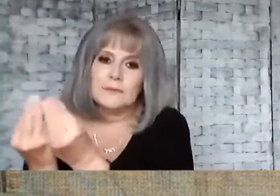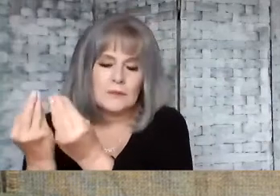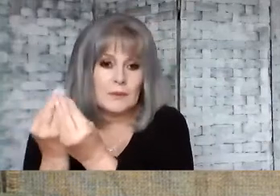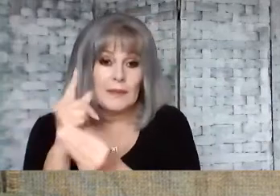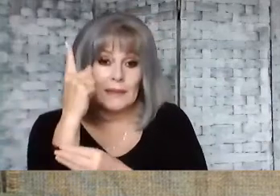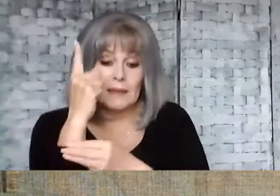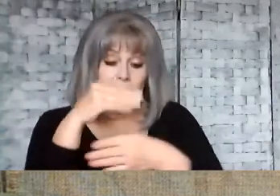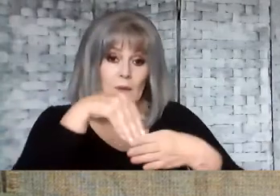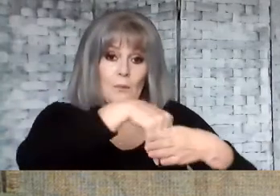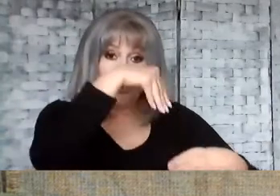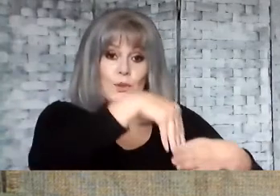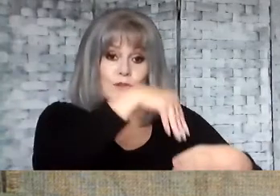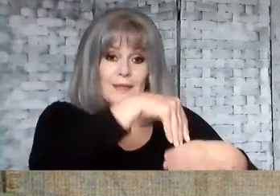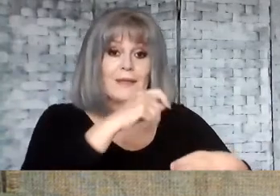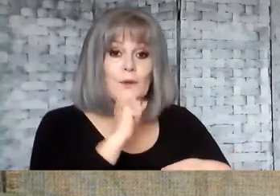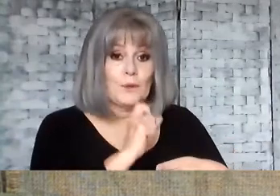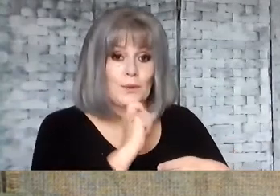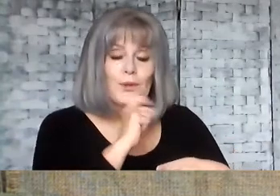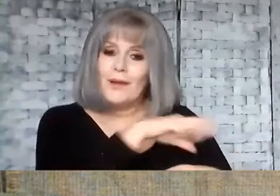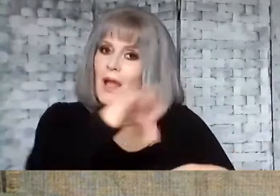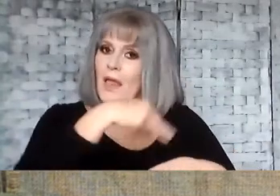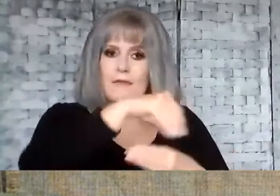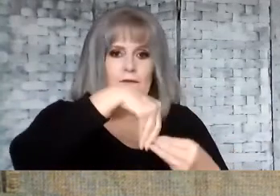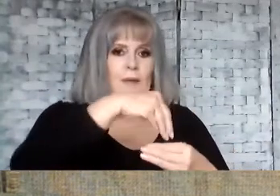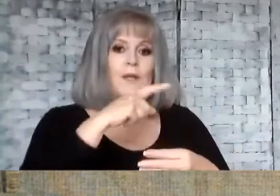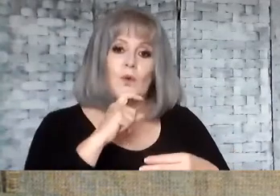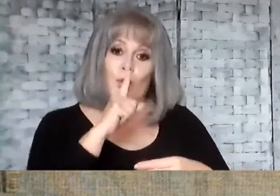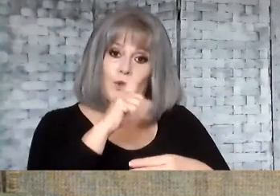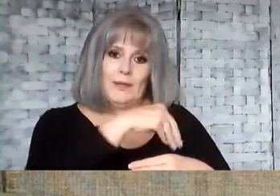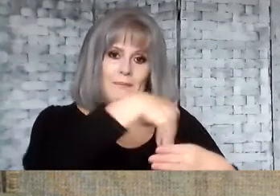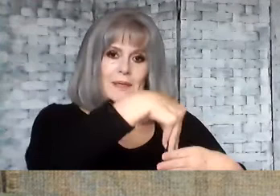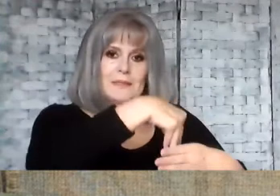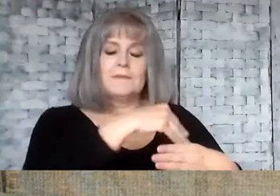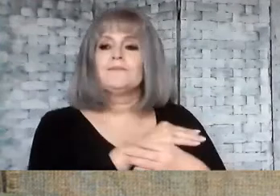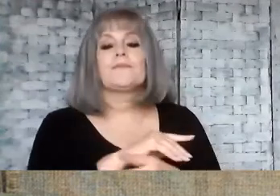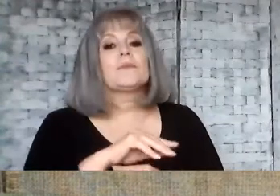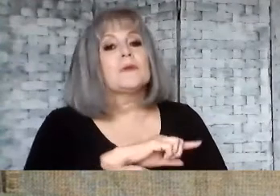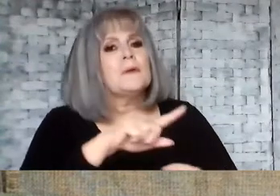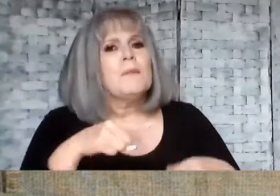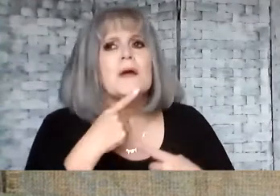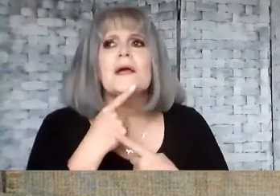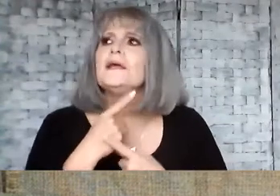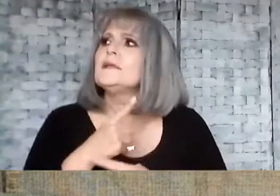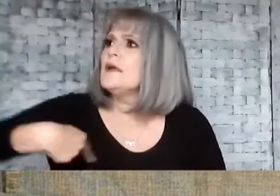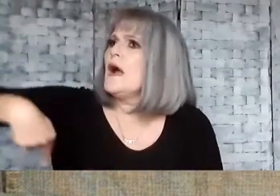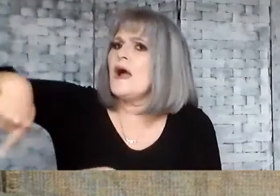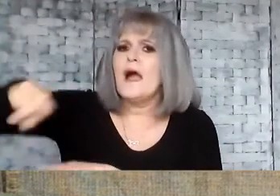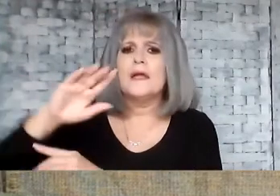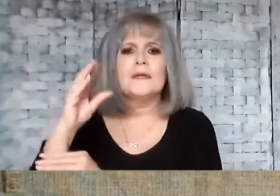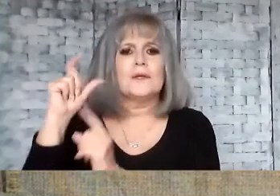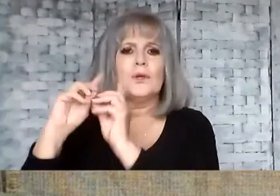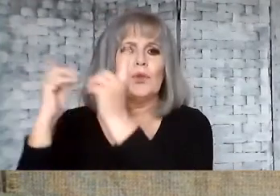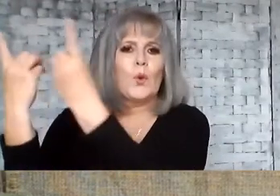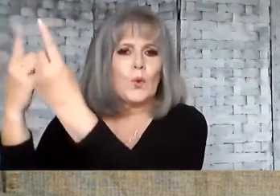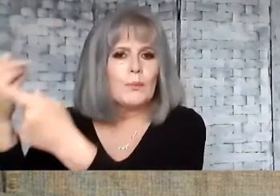extra eiendomme verkoop, hulle het nog steeds eiendomme gehad in Jerusalem, anders te waar die gemeente geblei. Hulle het van hulle extra eiendomme in ander